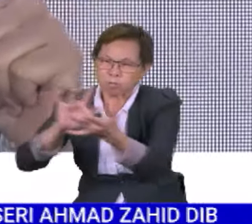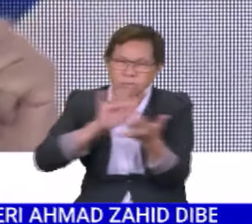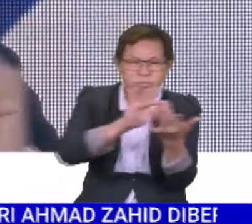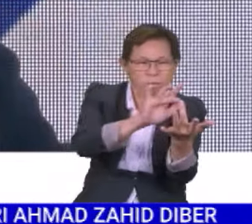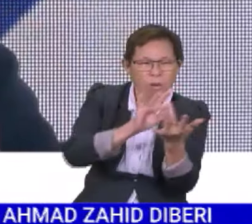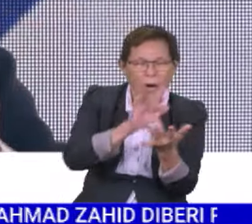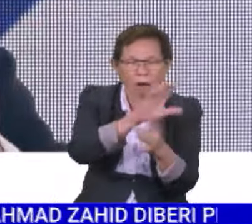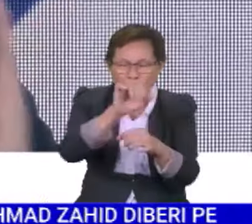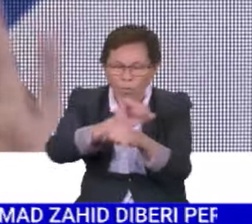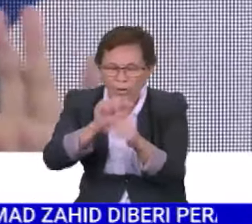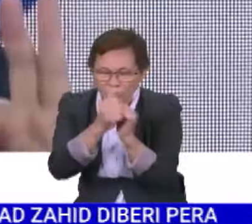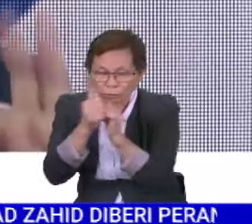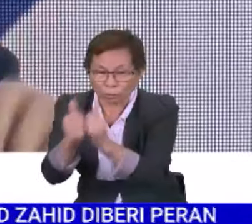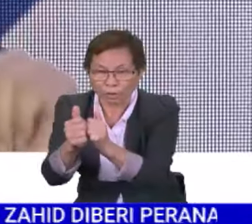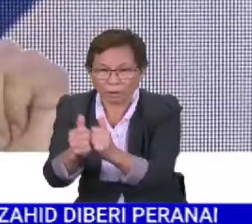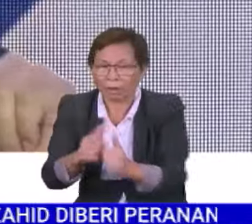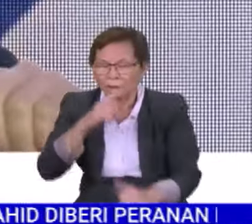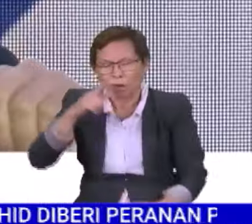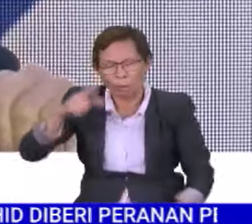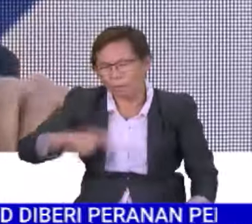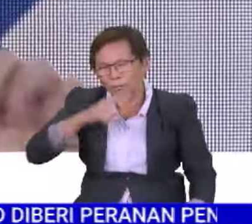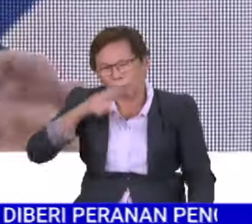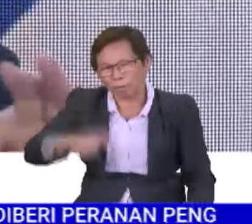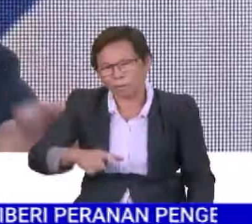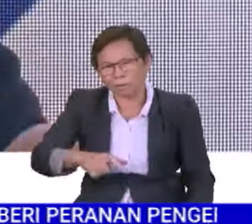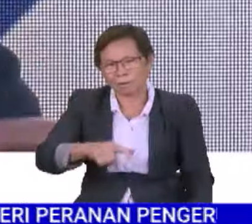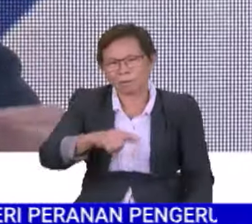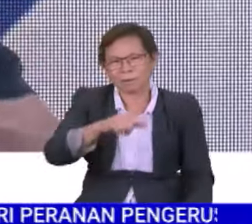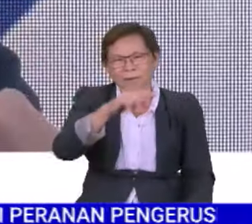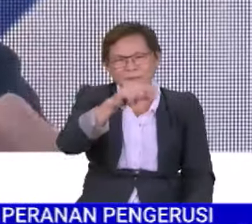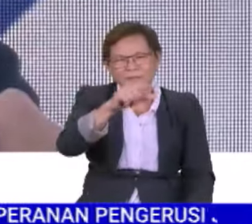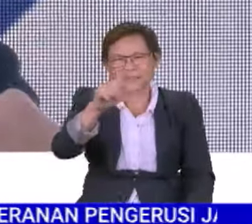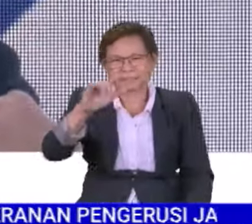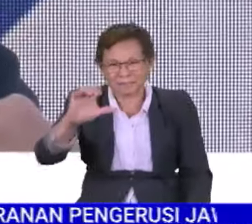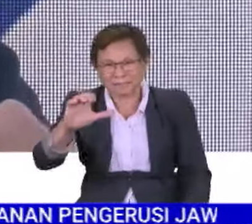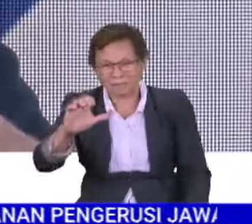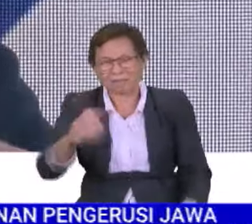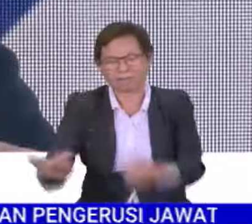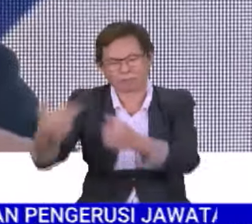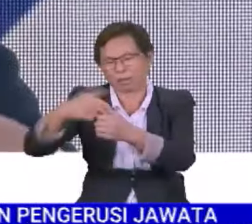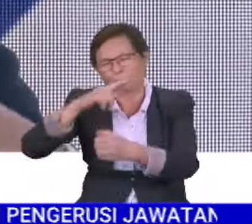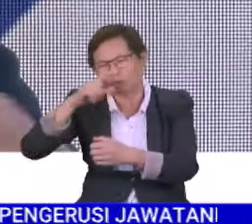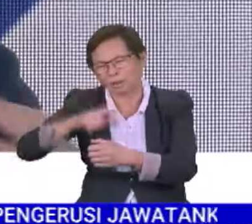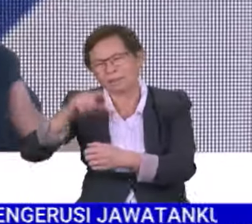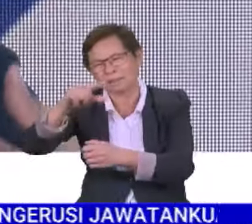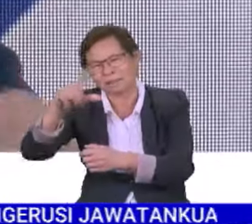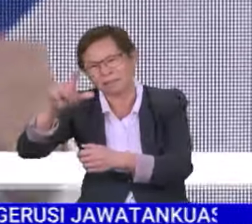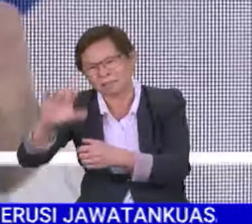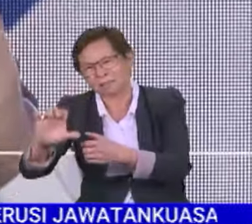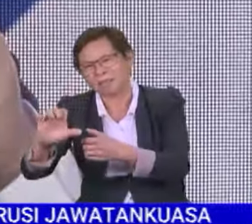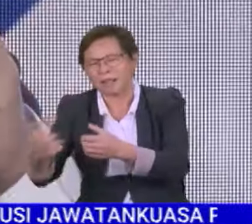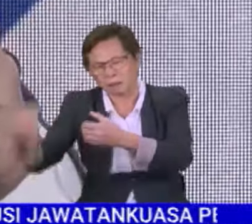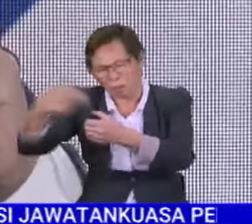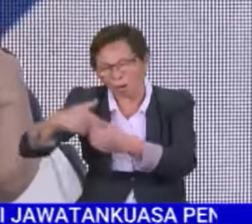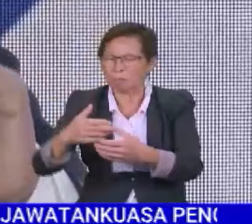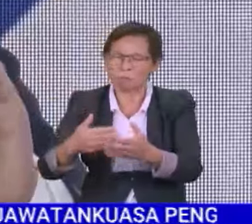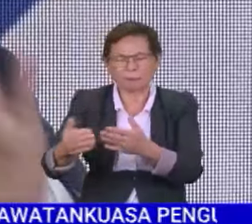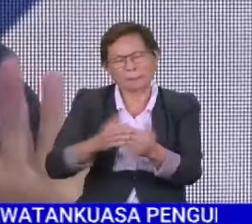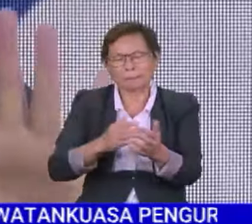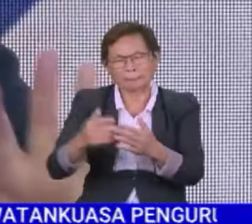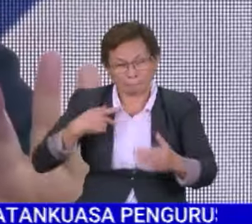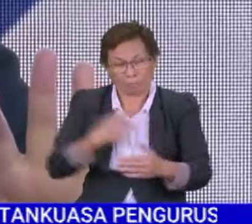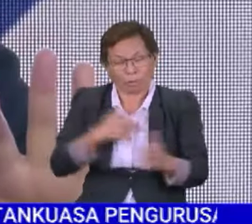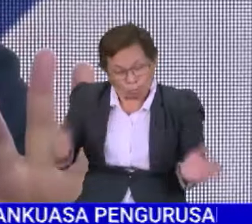mentioned, it is not mandatory for these PLCs to come and participate. It is by way of encouragement.